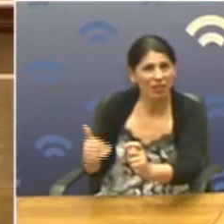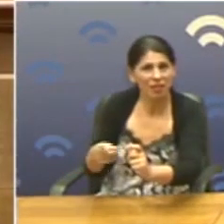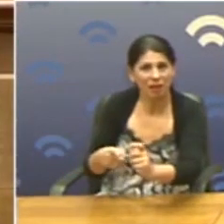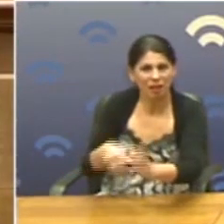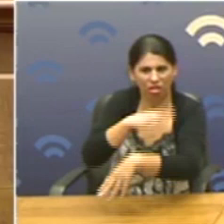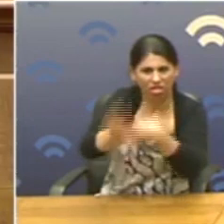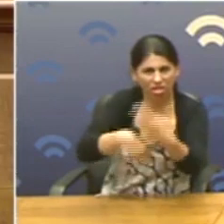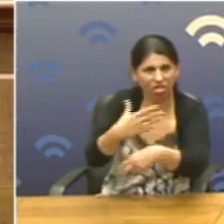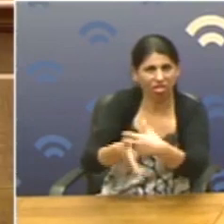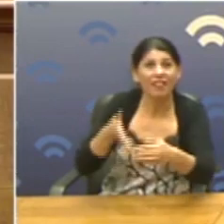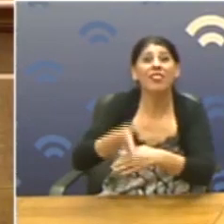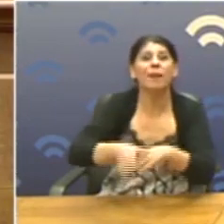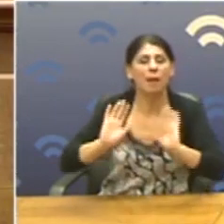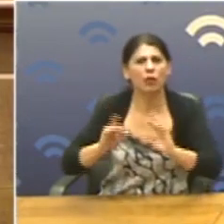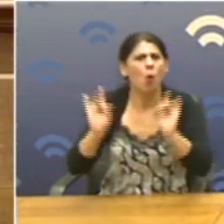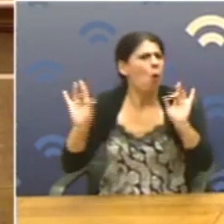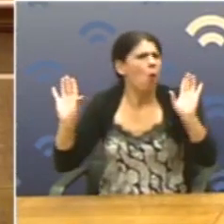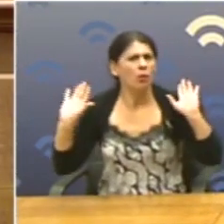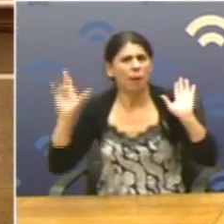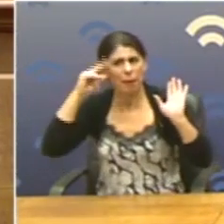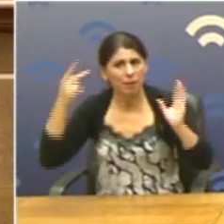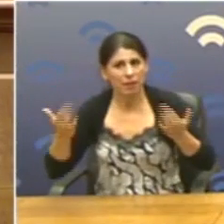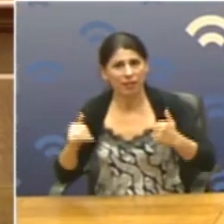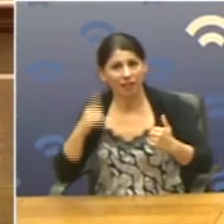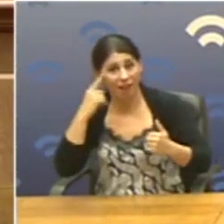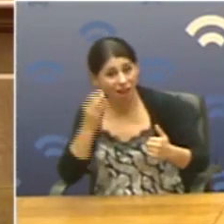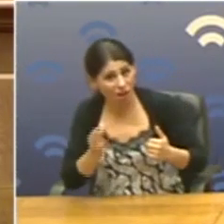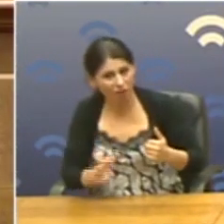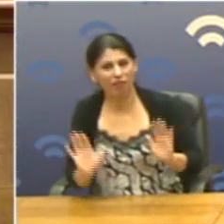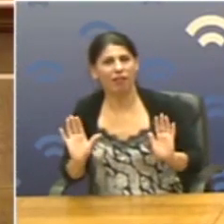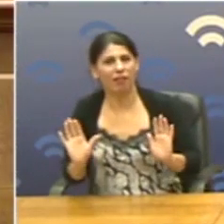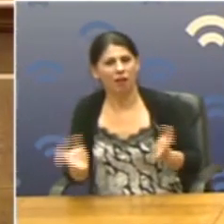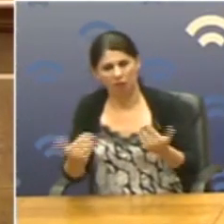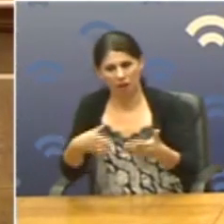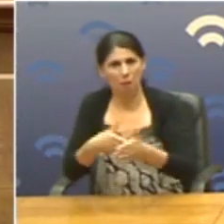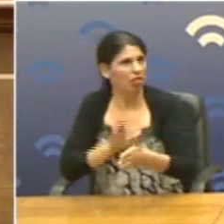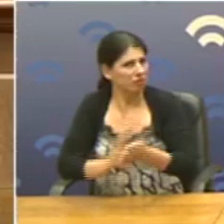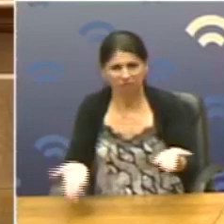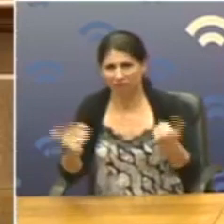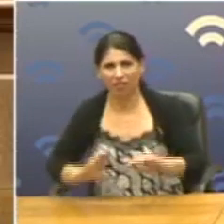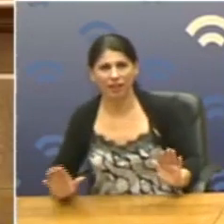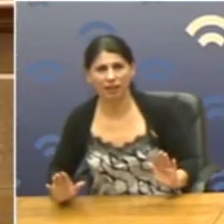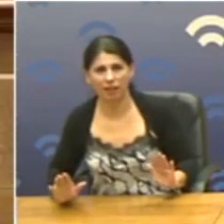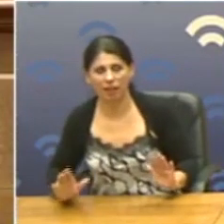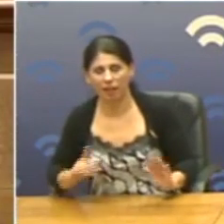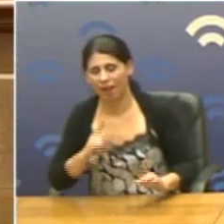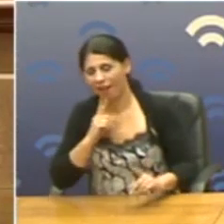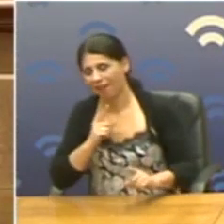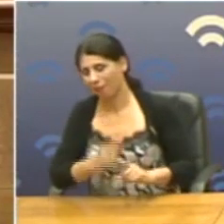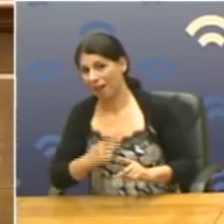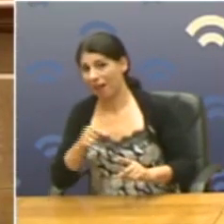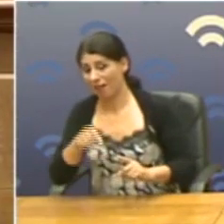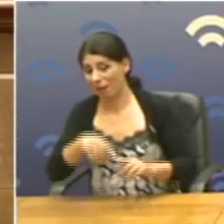πανεπιστημιακά ιδρύματα βρίσκονται και άρα σύμφωνα και με τη λογική σας δεν είχατε και κανένα εμπόδιο. Απλά γιατί αυτές